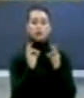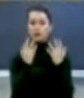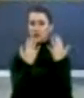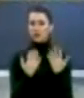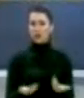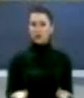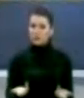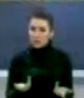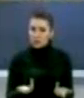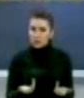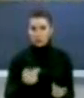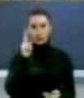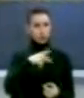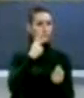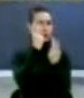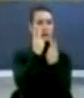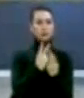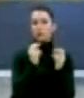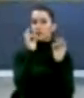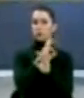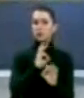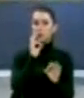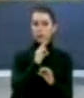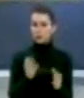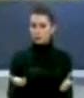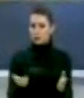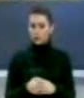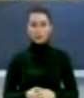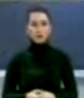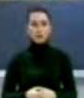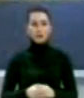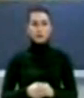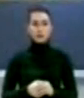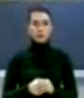ka shumë më shujt mënyrën e njëjtë, nuk është shujt, po dalim edhe aty, ministër.